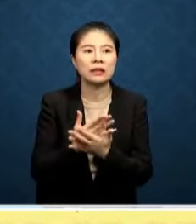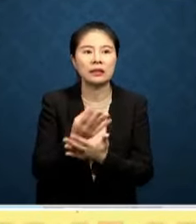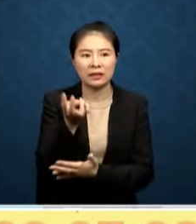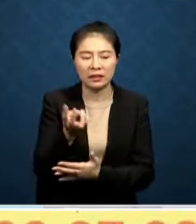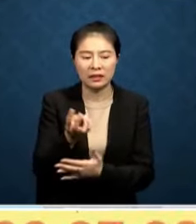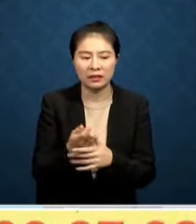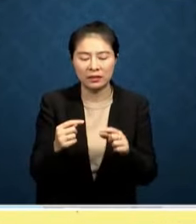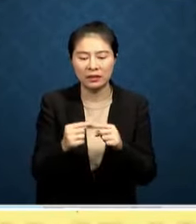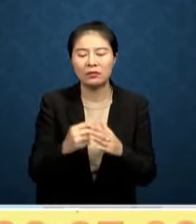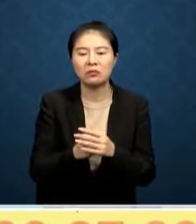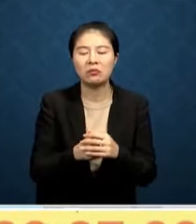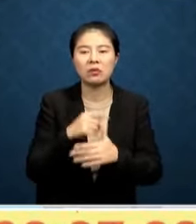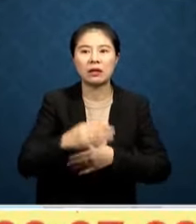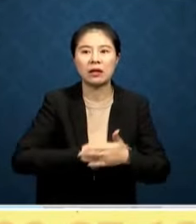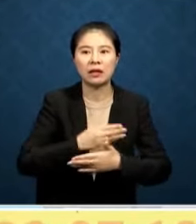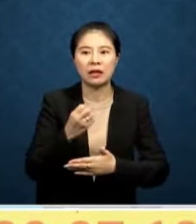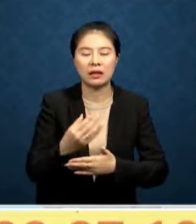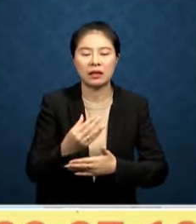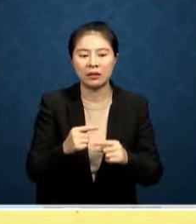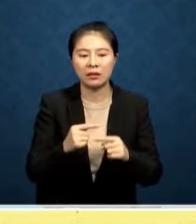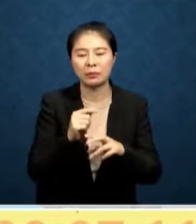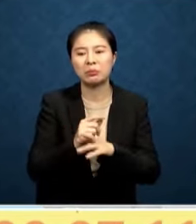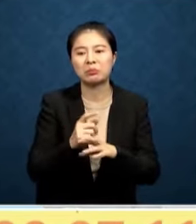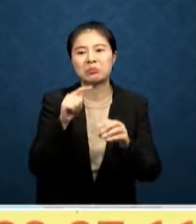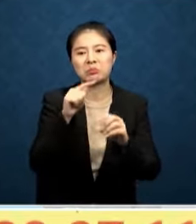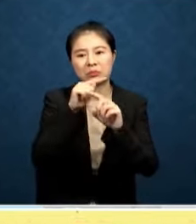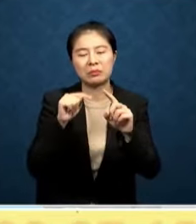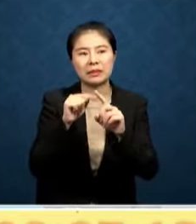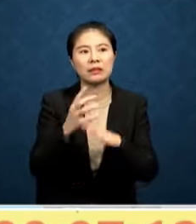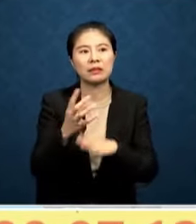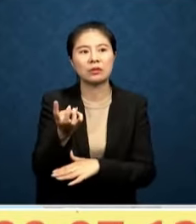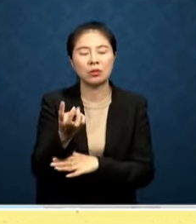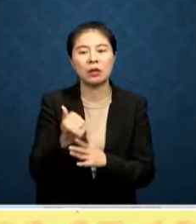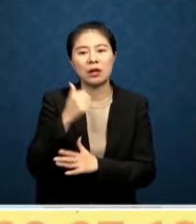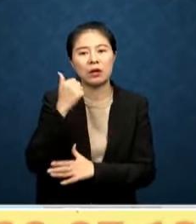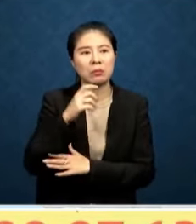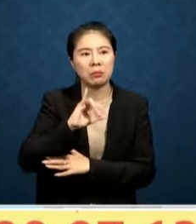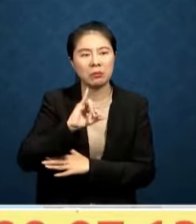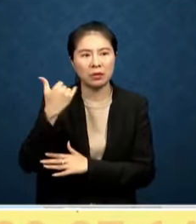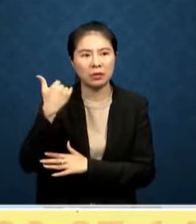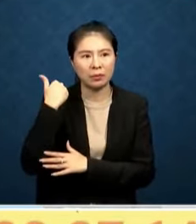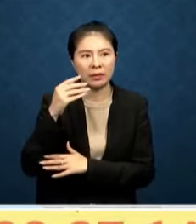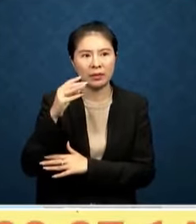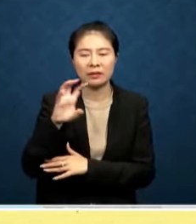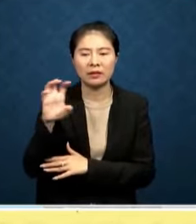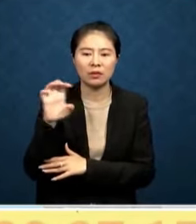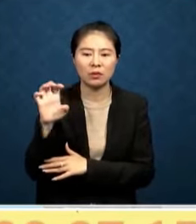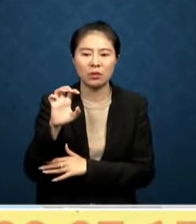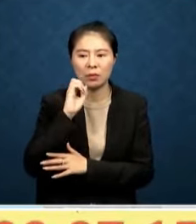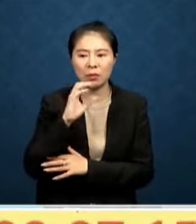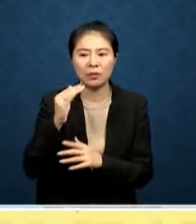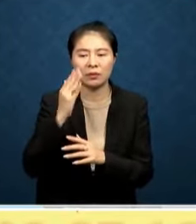แต่ธุรกิจขนาดใหญ่เนี่ยสัดส่วนเปอร์เซ็นต์เนี่ยมันน้อยมากนะครับหลายคนคือกินค่าแรงไปเกิน400บาทนะฮะเดี๋ยวบอกว่าขึ้นค่าแรง400บาท